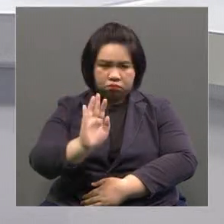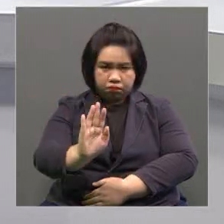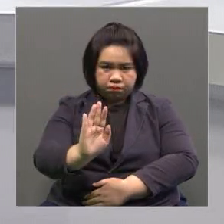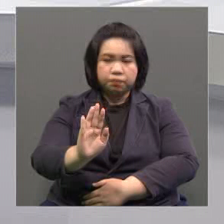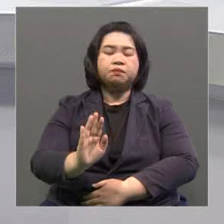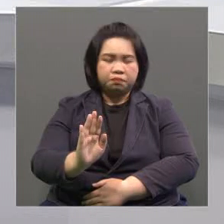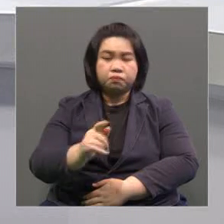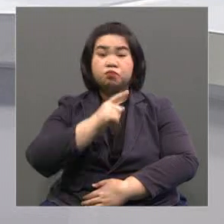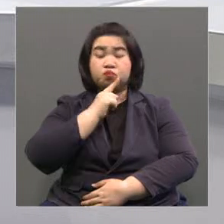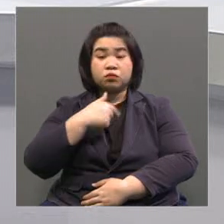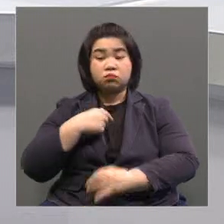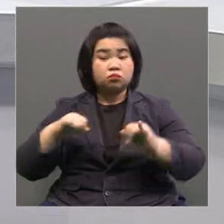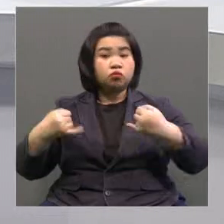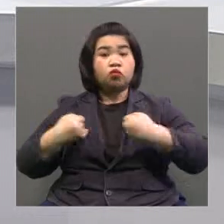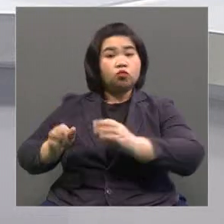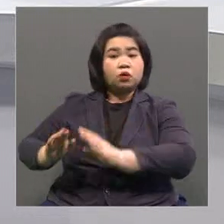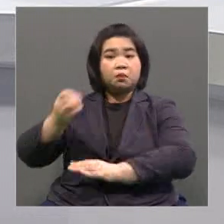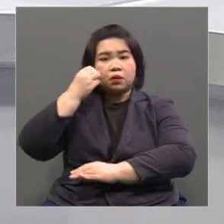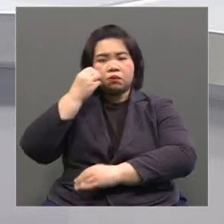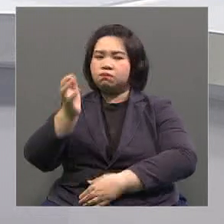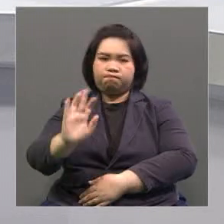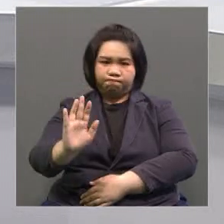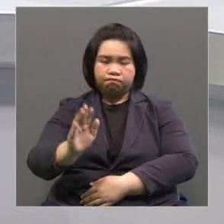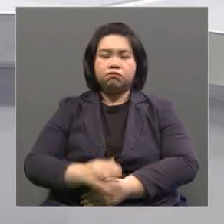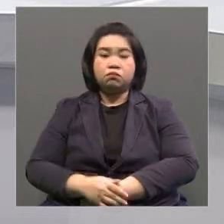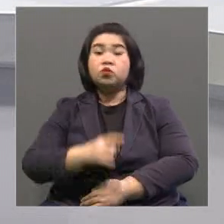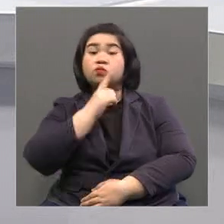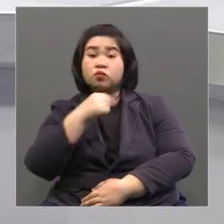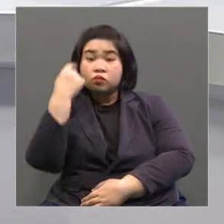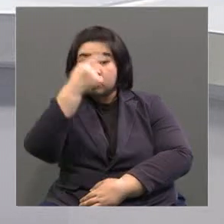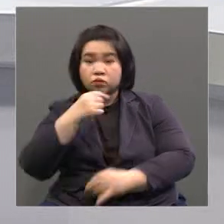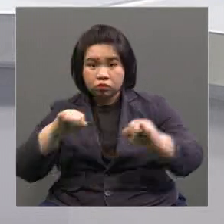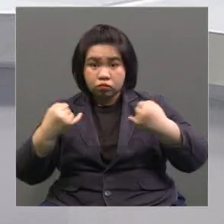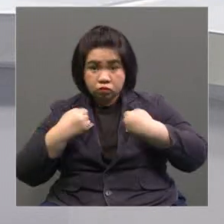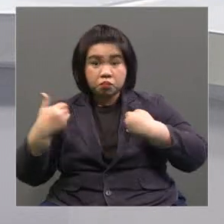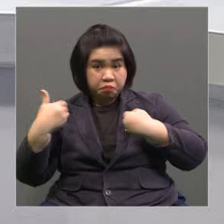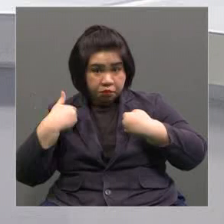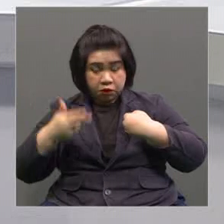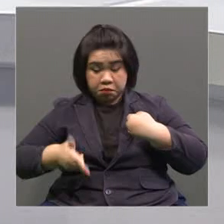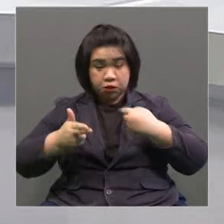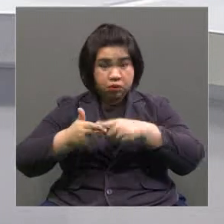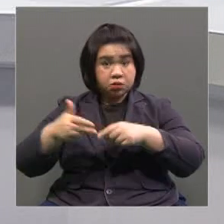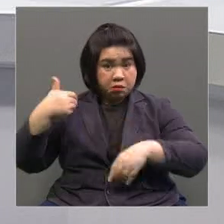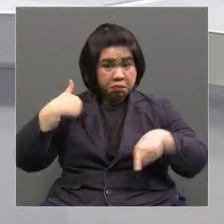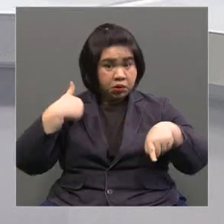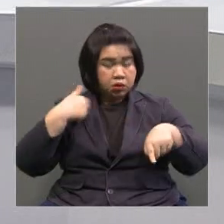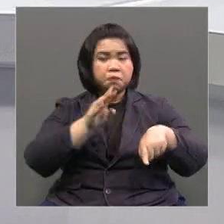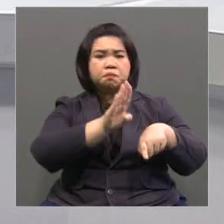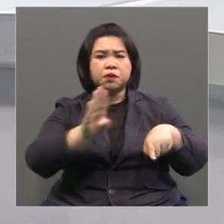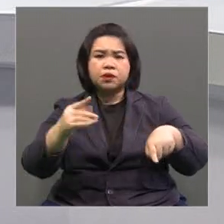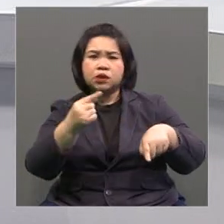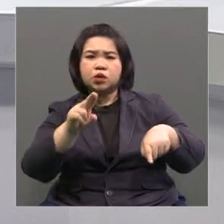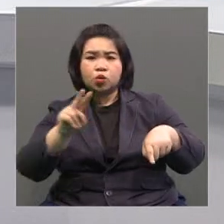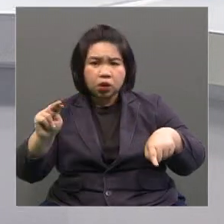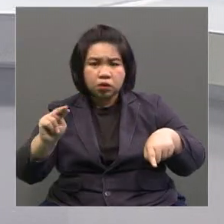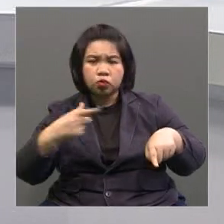นะคะแล้วก็ไม่สามารถครอบครองเอาไว้คนที่ก่อนหน้านี้เคยครอบครองอาวุธปืนหรือว่าอ่ะชอบชื่นชอบบบกันชื่น